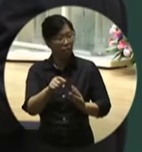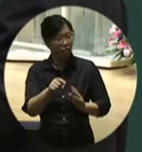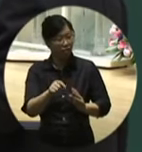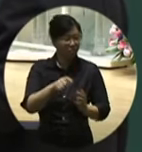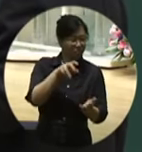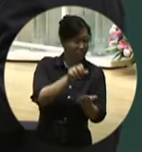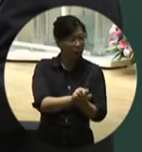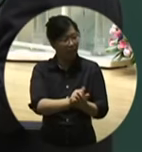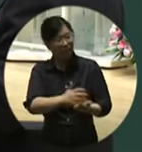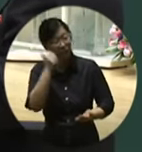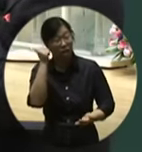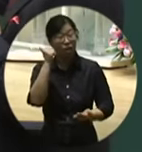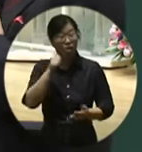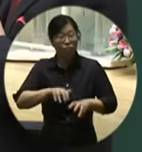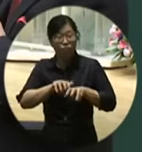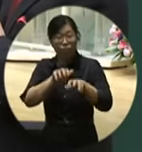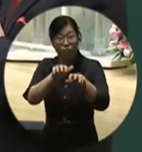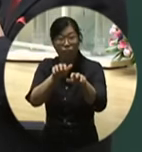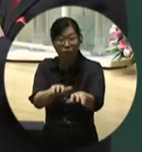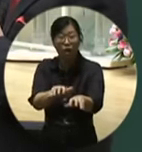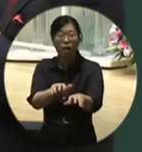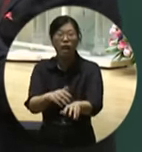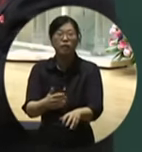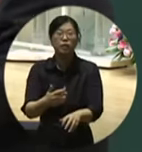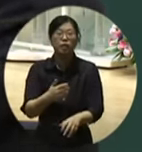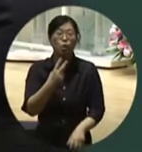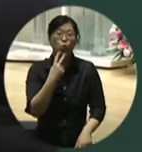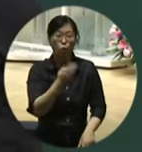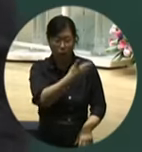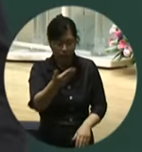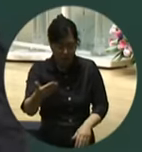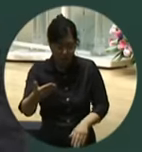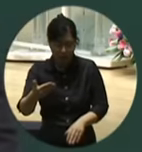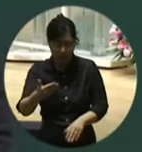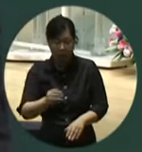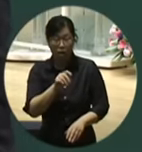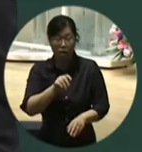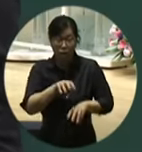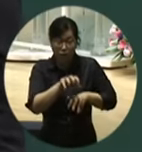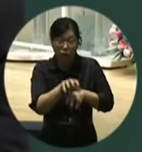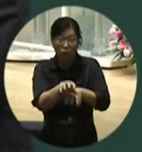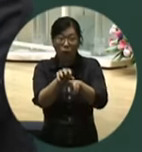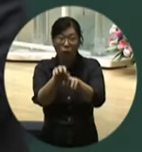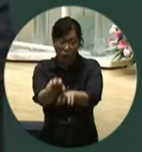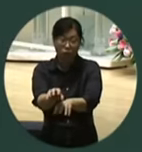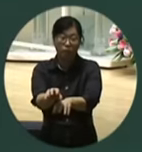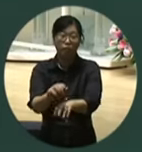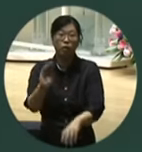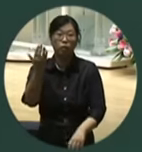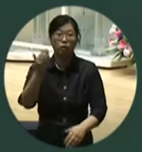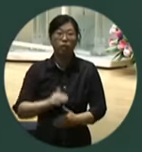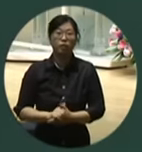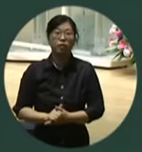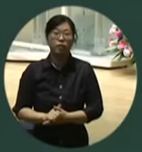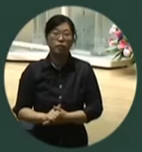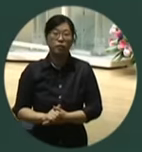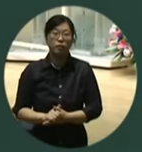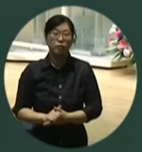in confidence in chapter 3. 이렇게 된 거예요. That's what happened. 만일 라합이 이 얘기를 안 해줬더라면요, 정탐꾼들이 갔다